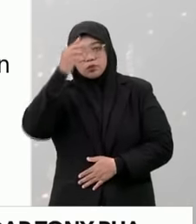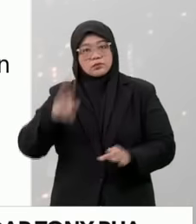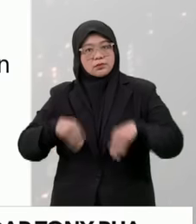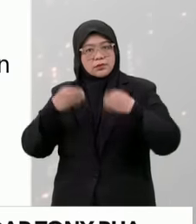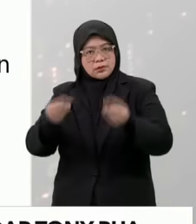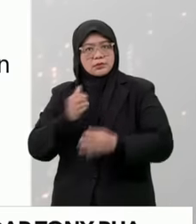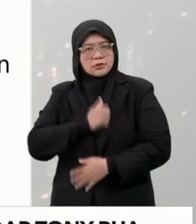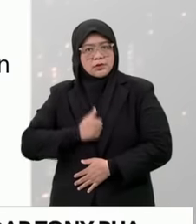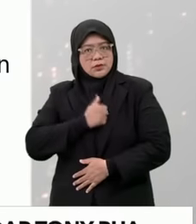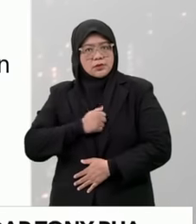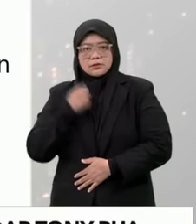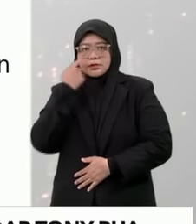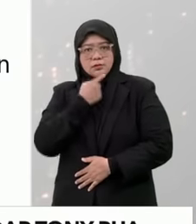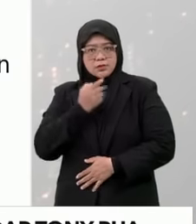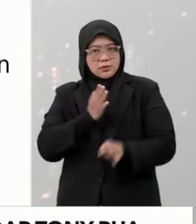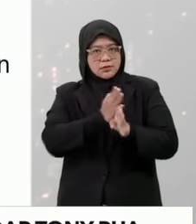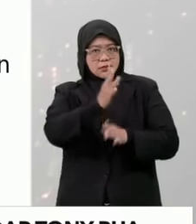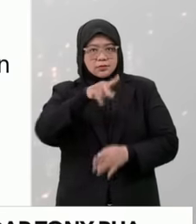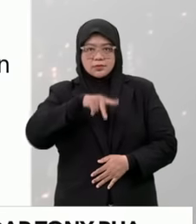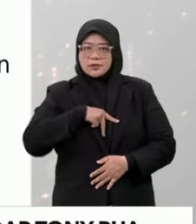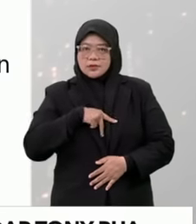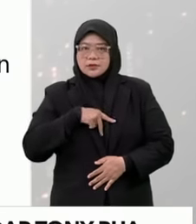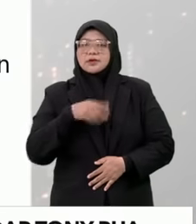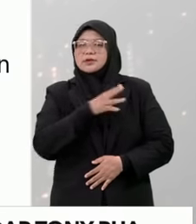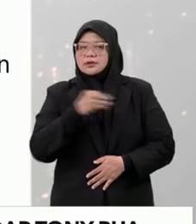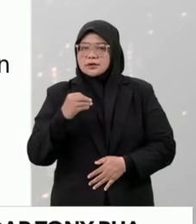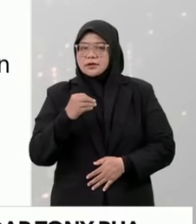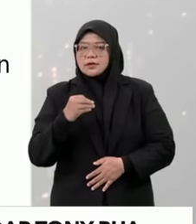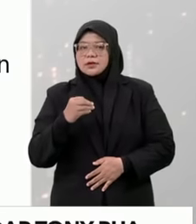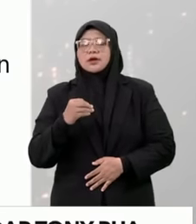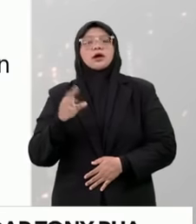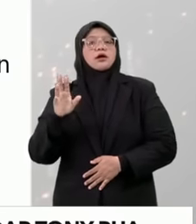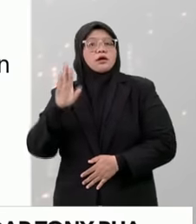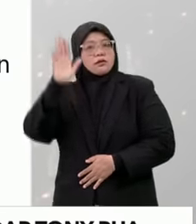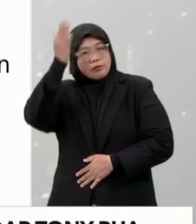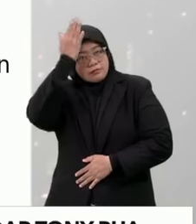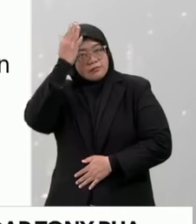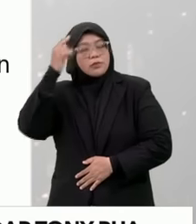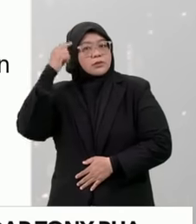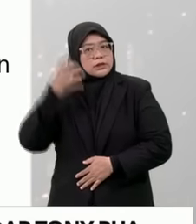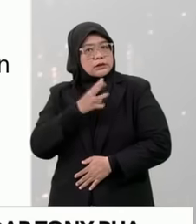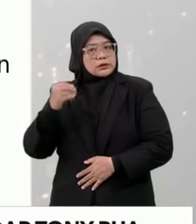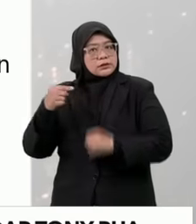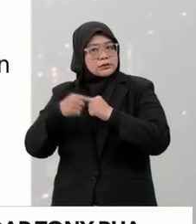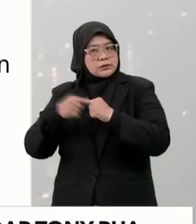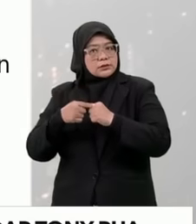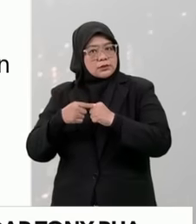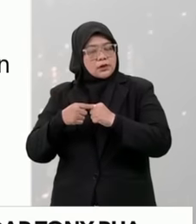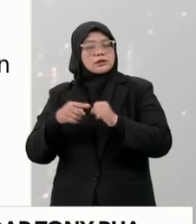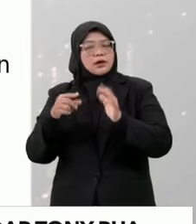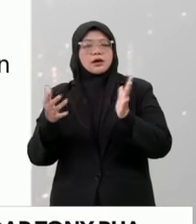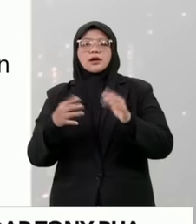dalamember pengampunan kepada sesiapa sahaja atas Budi bicara Baginda bahkan boleh didakwa di bawah akta